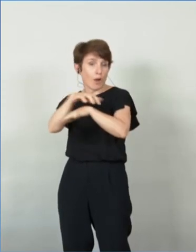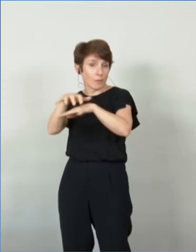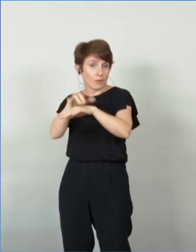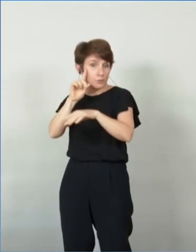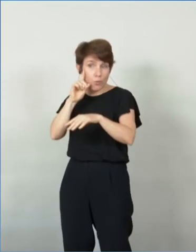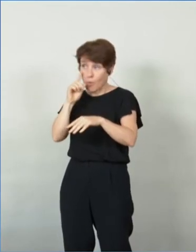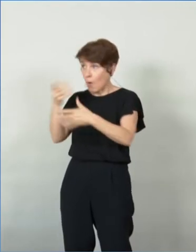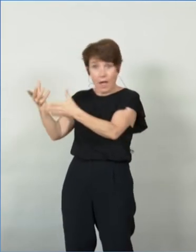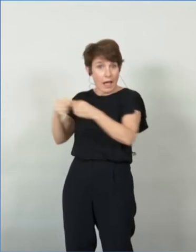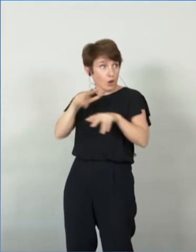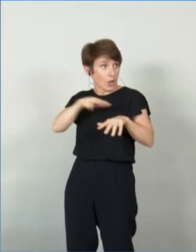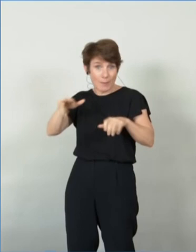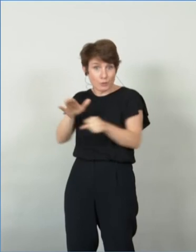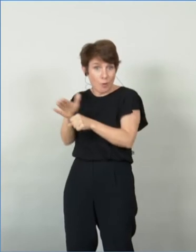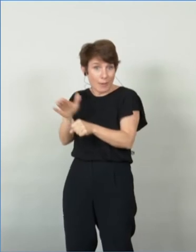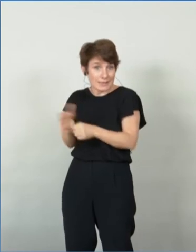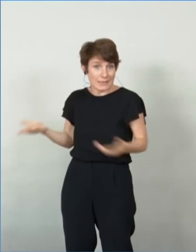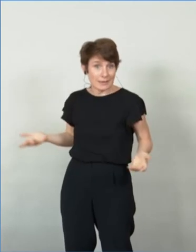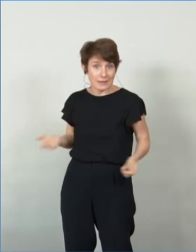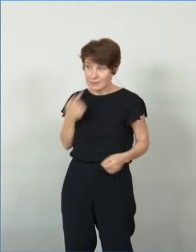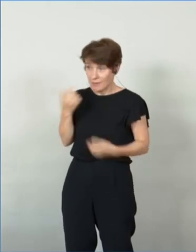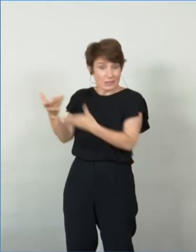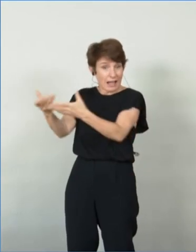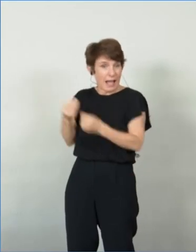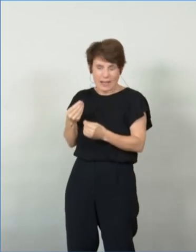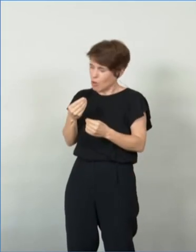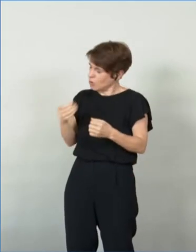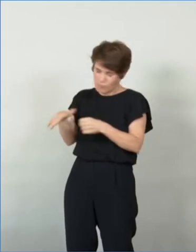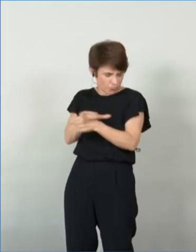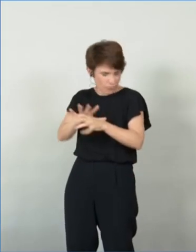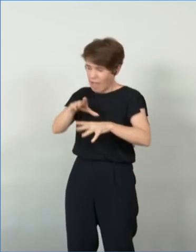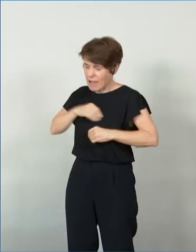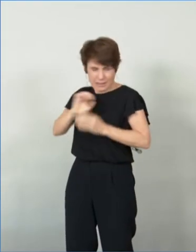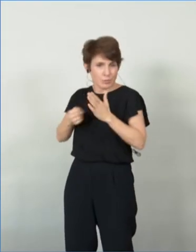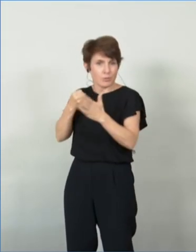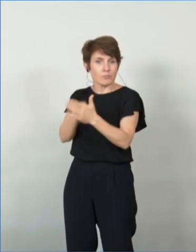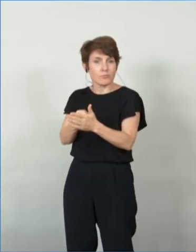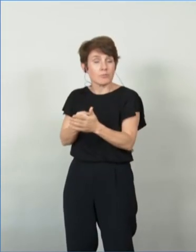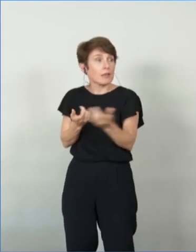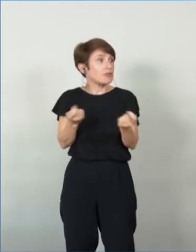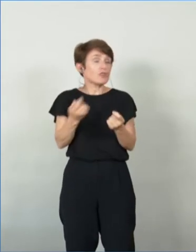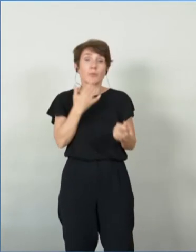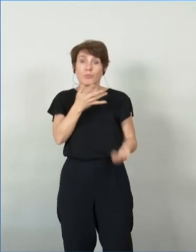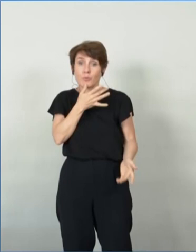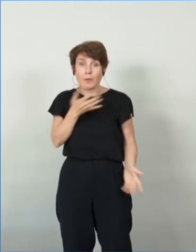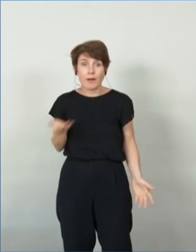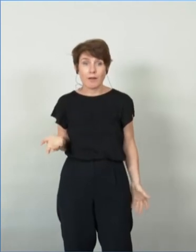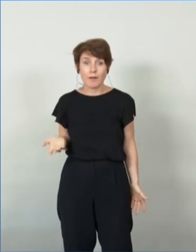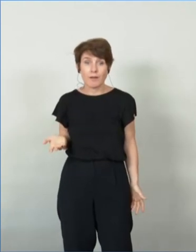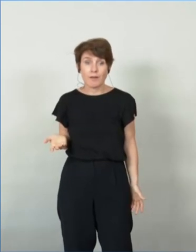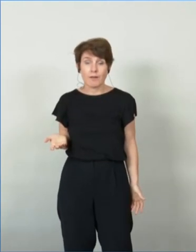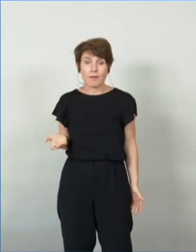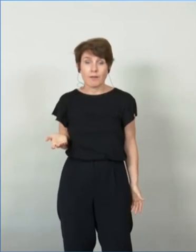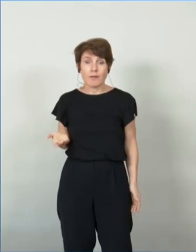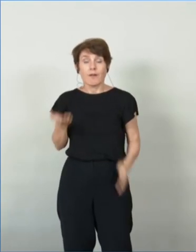qu'une inconditionnalité à laquelle on ne peut pas faire face vous évoquez les nouveaux espaces de